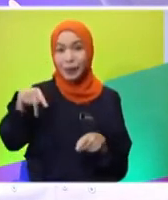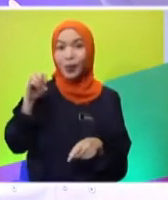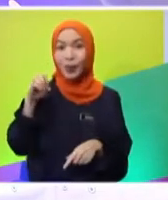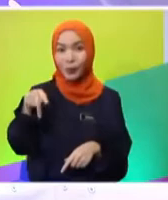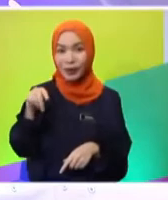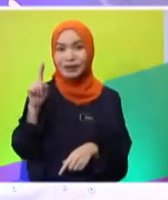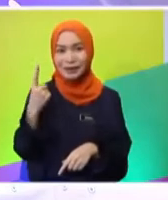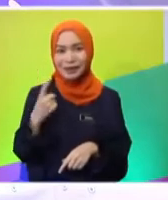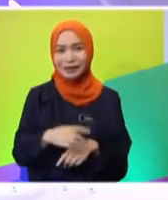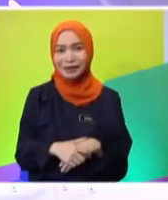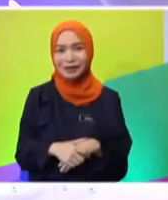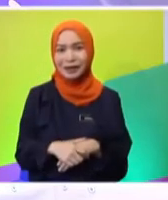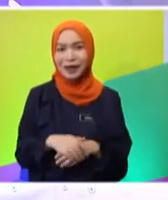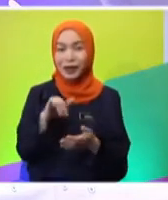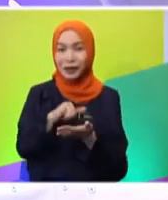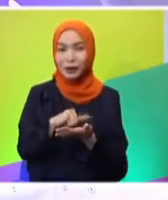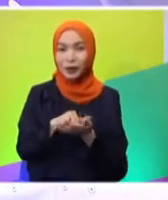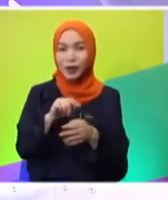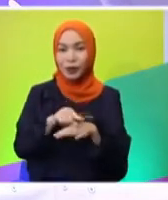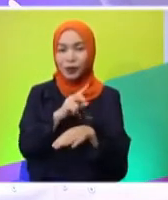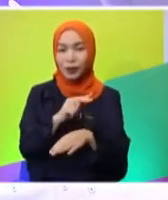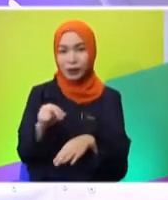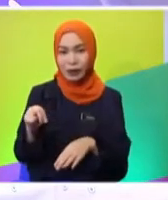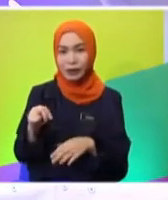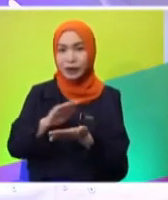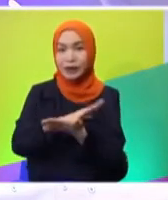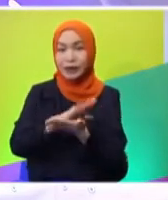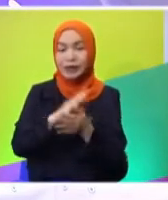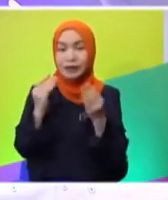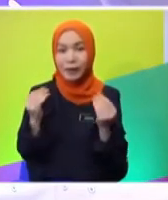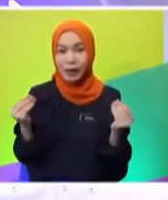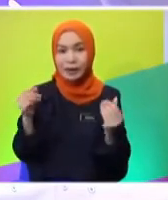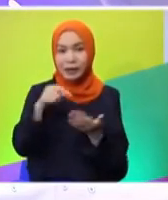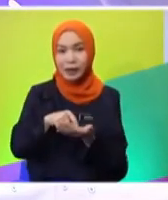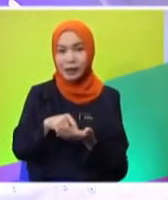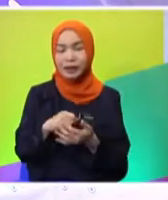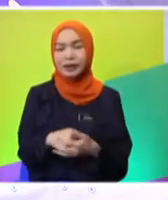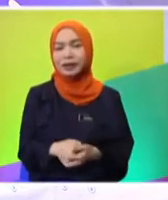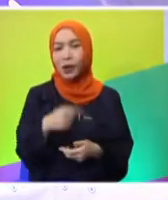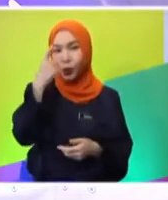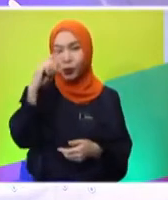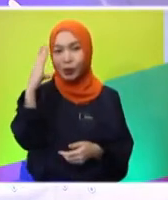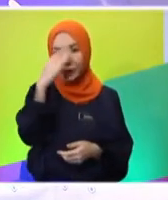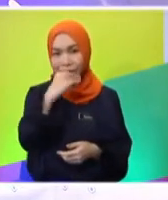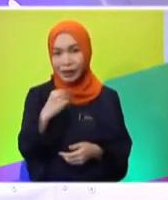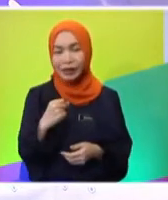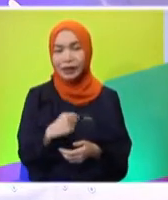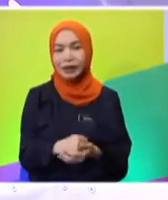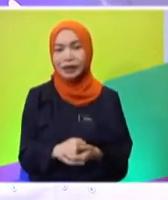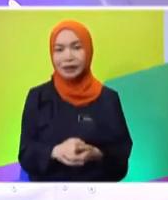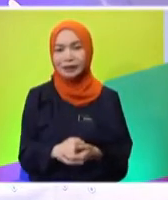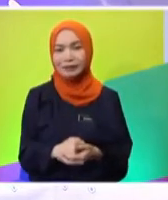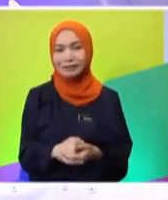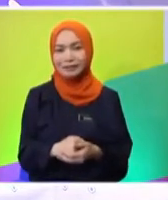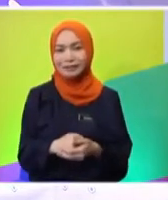tampan itulah akhirnya gunanya kita spasi ini aku licin ke tempat yang baru deh Jadi tidak disini jadi kita akan gunakan tetes pasti